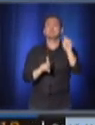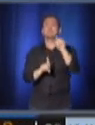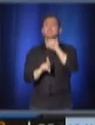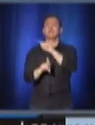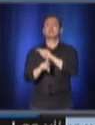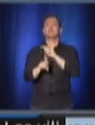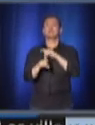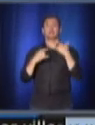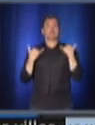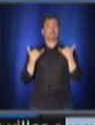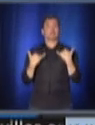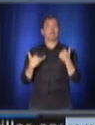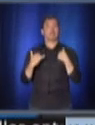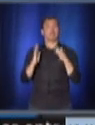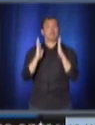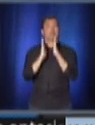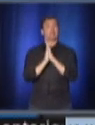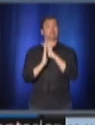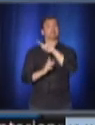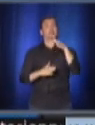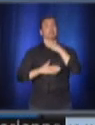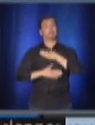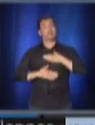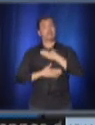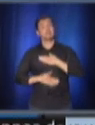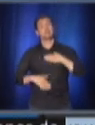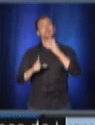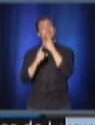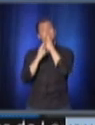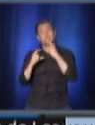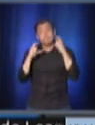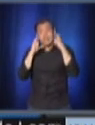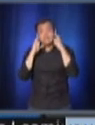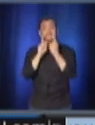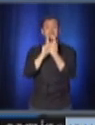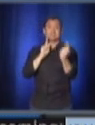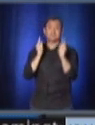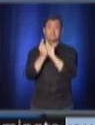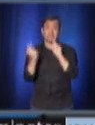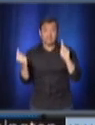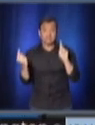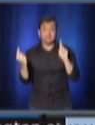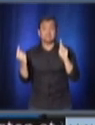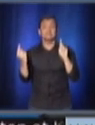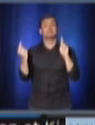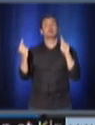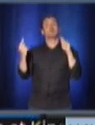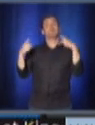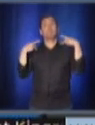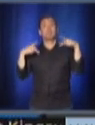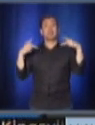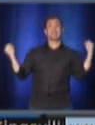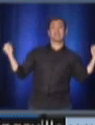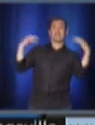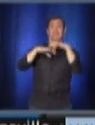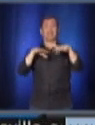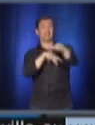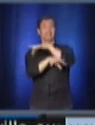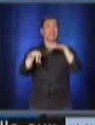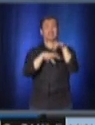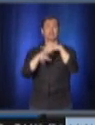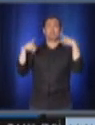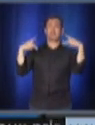le masque, de garder le 2 mètres d'écart sanitaire et de laver les mains et de ne pas organiser